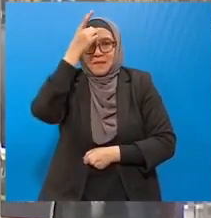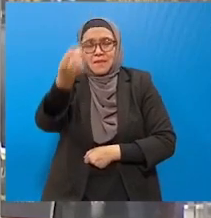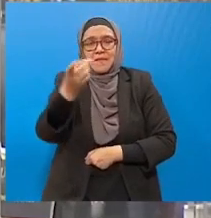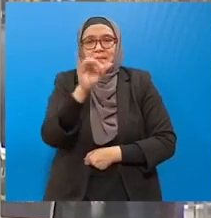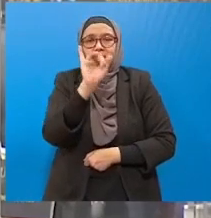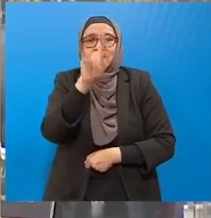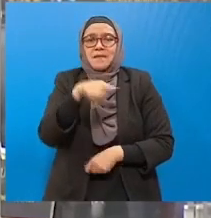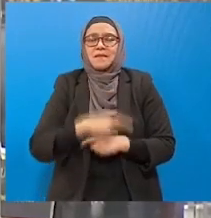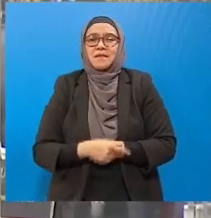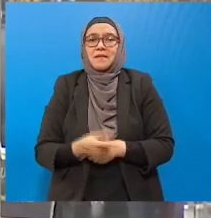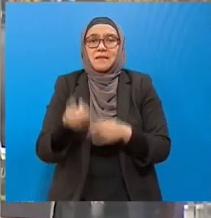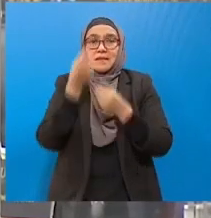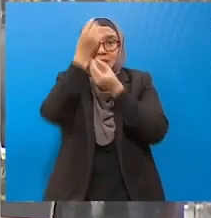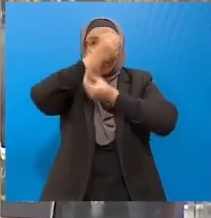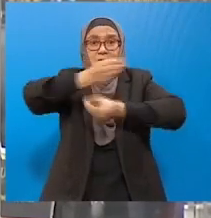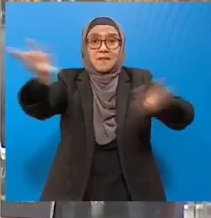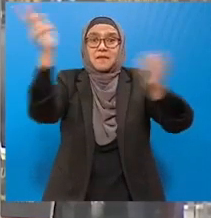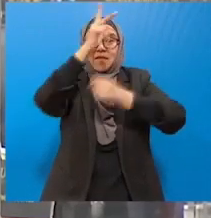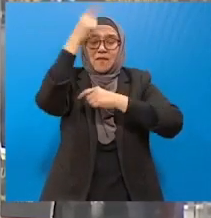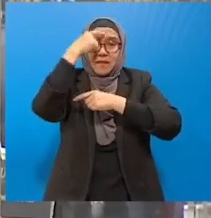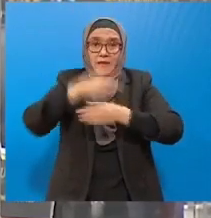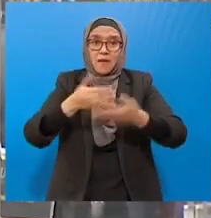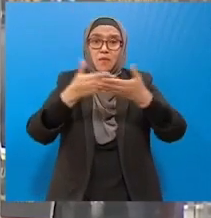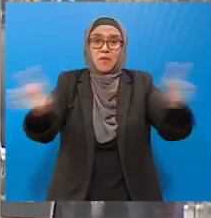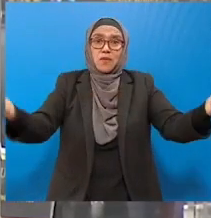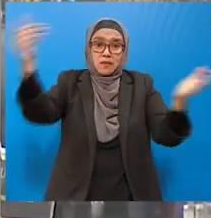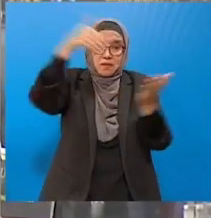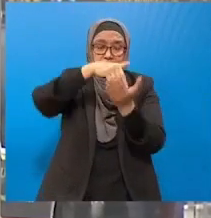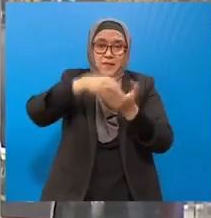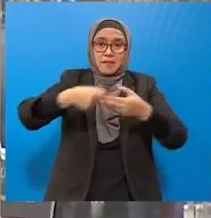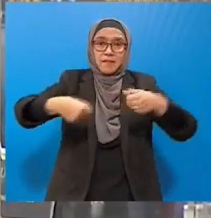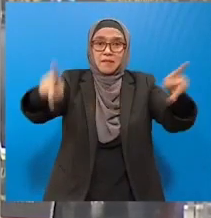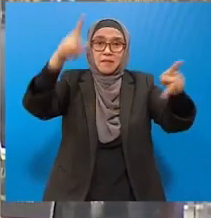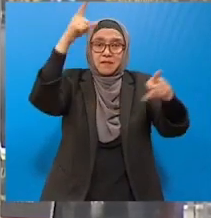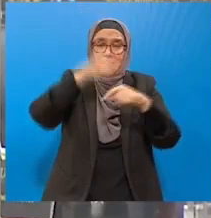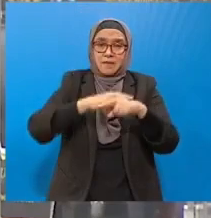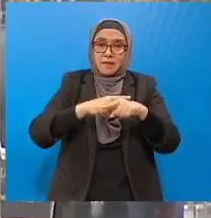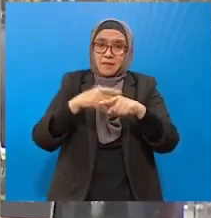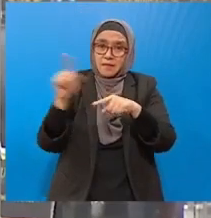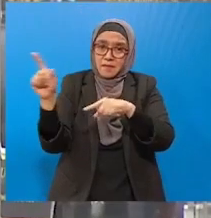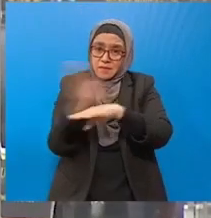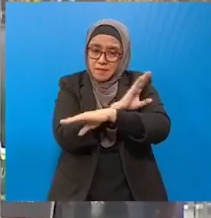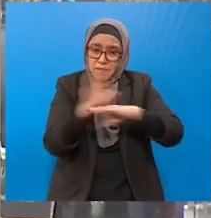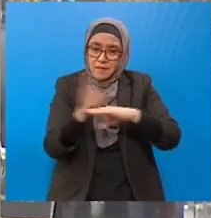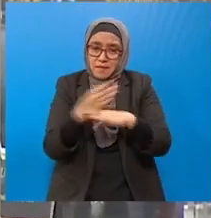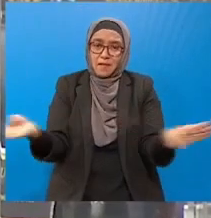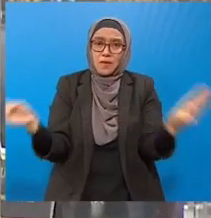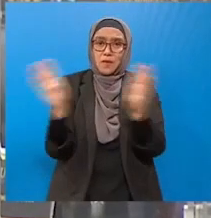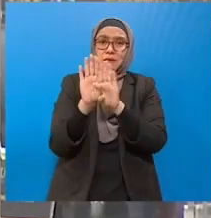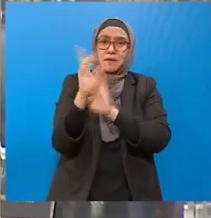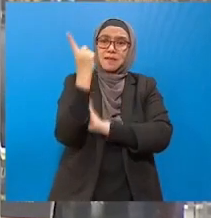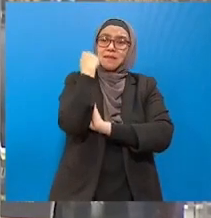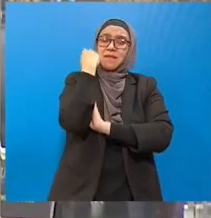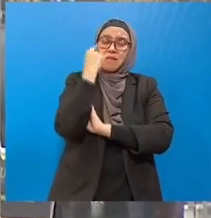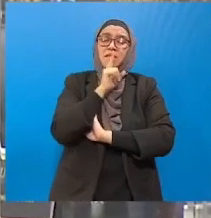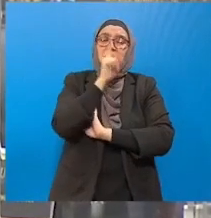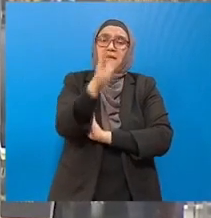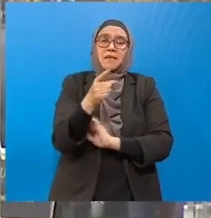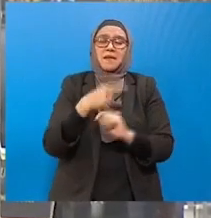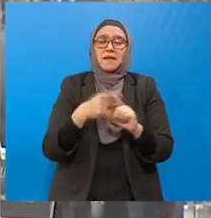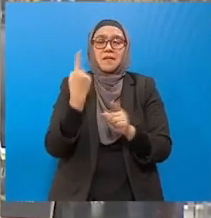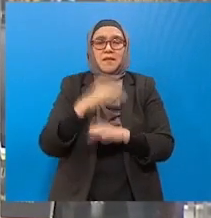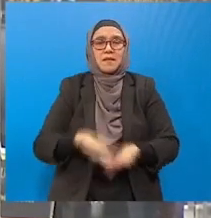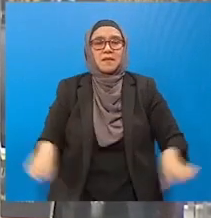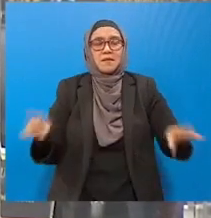pengumuman kerajaan untuk membuka semula peluang perniagaan yang ditutup baru-baru ini menjadi kabar menyenangkan terutamanya kepada penjaga-penjaga